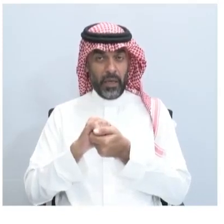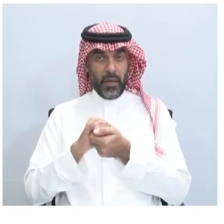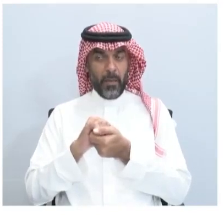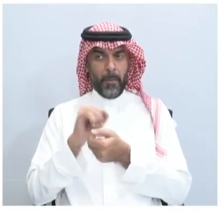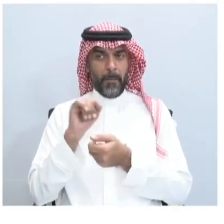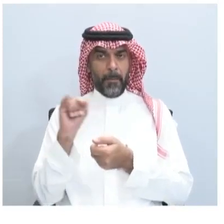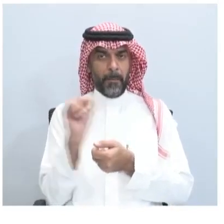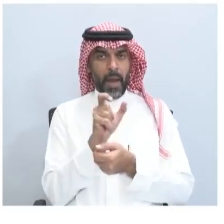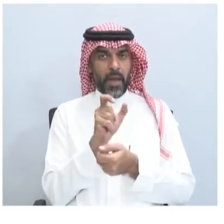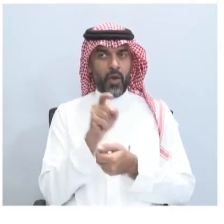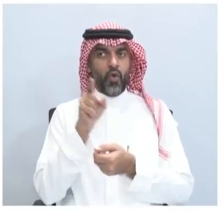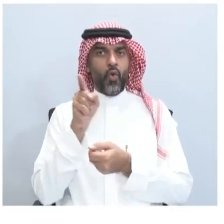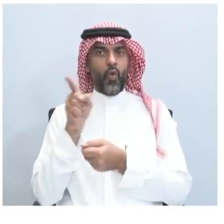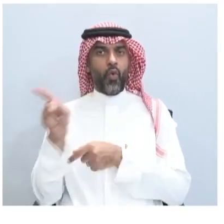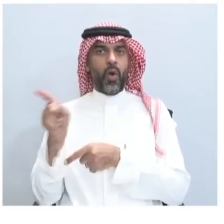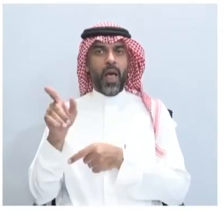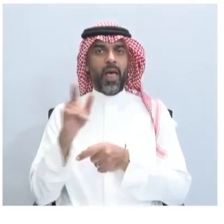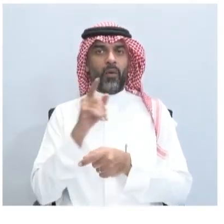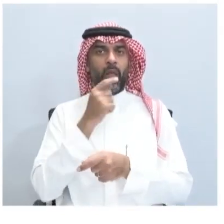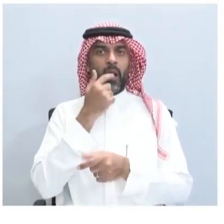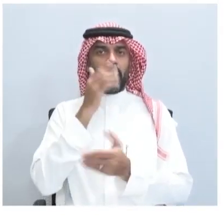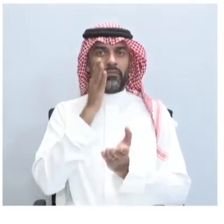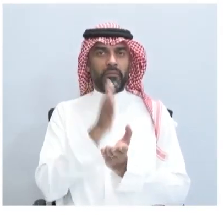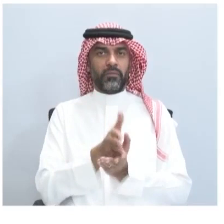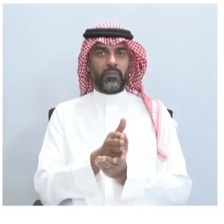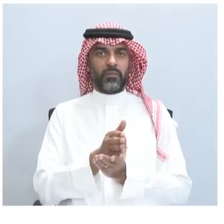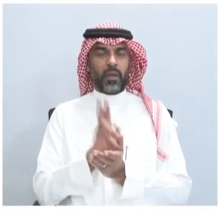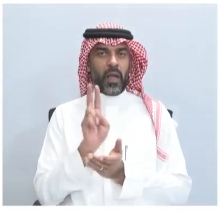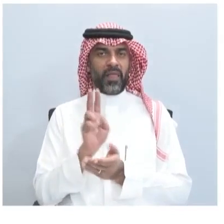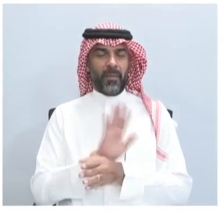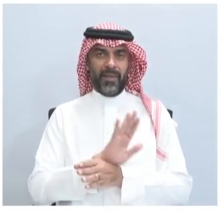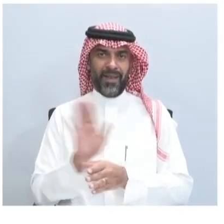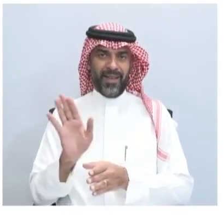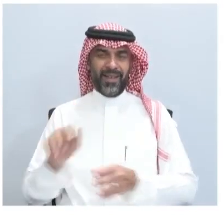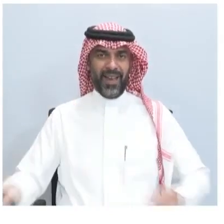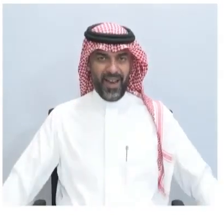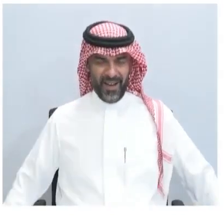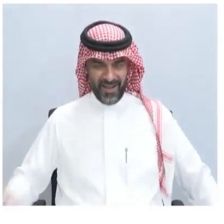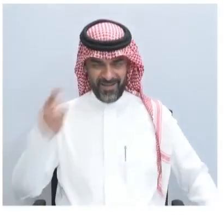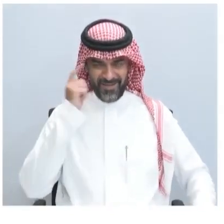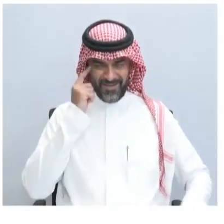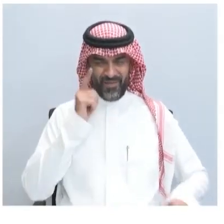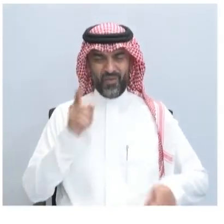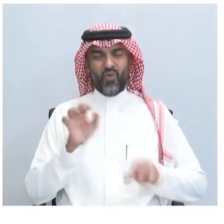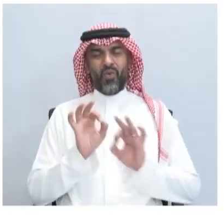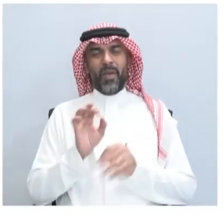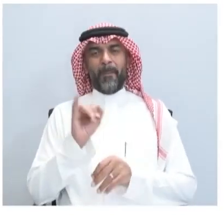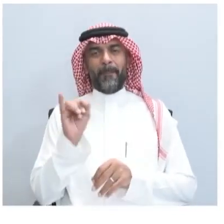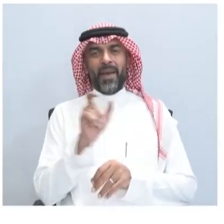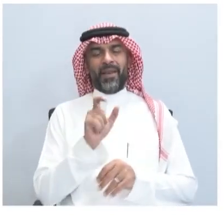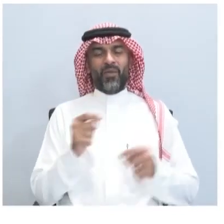الذي صدقك فان كانت من بمعنى الذي فهي اسم موصول وان كانت من